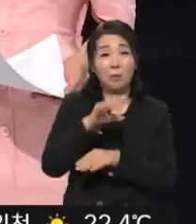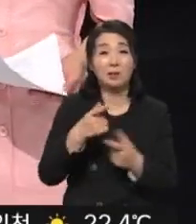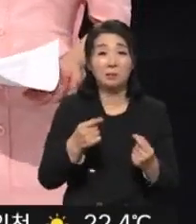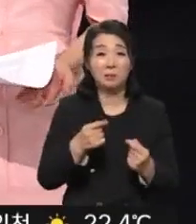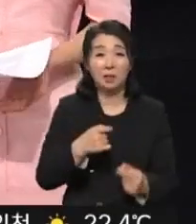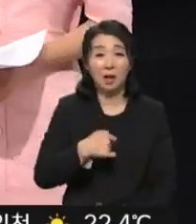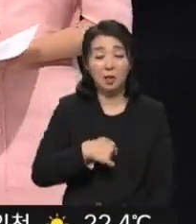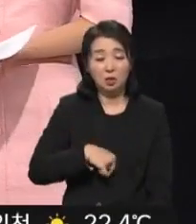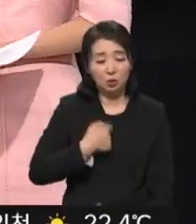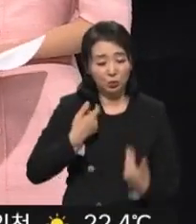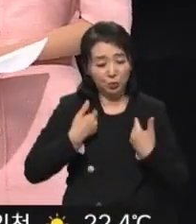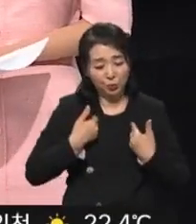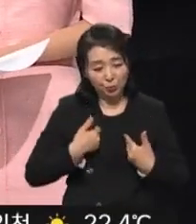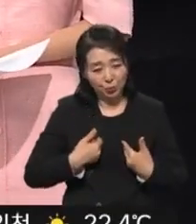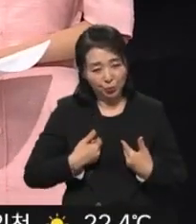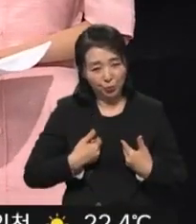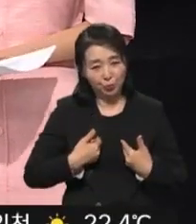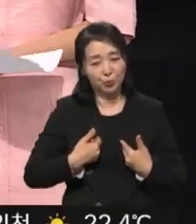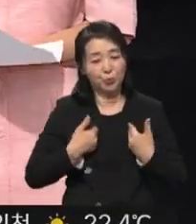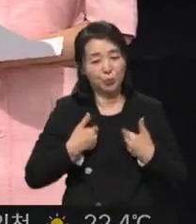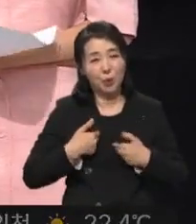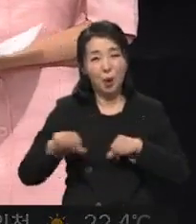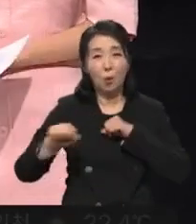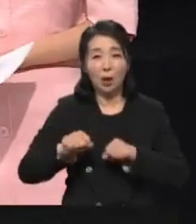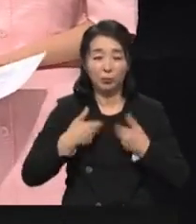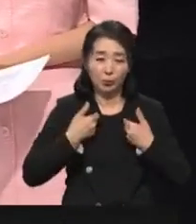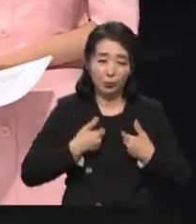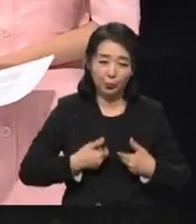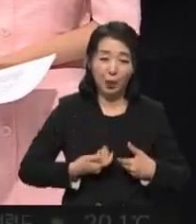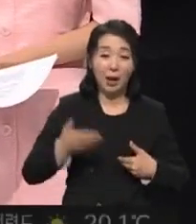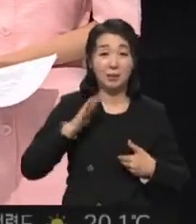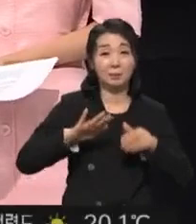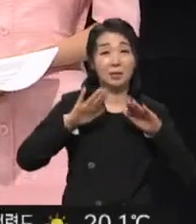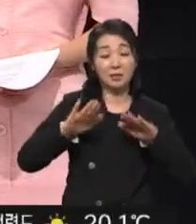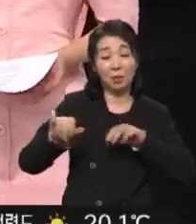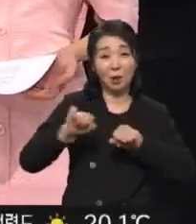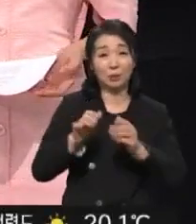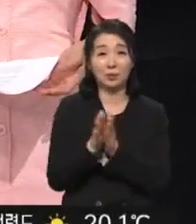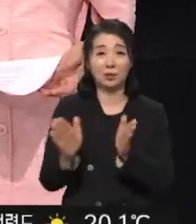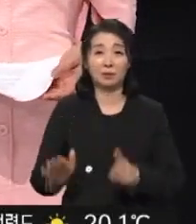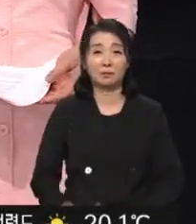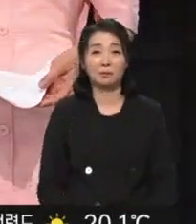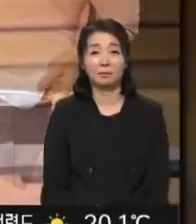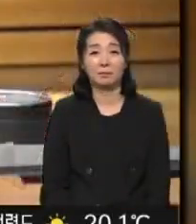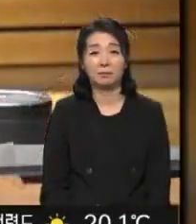셀프 자숙 이후 대외 활동을 자제해왔던 김 전 최고위원이 자맹을 깨고 돌아왔습니다.